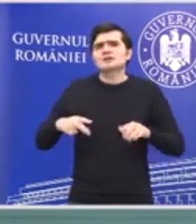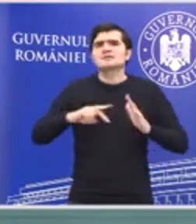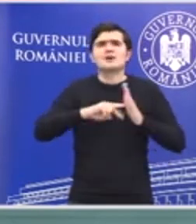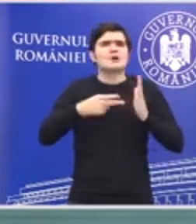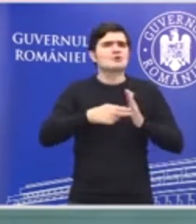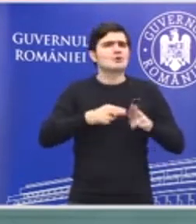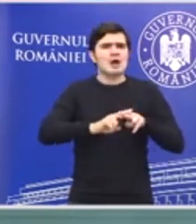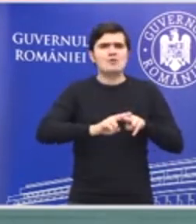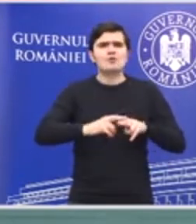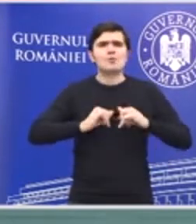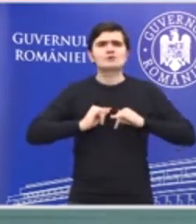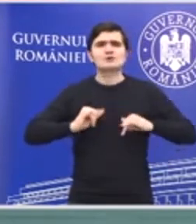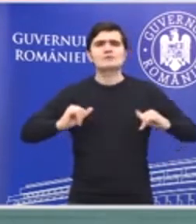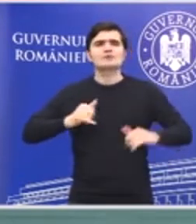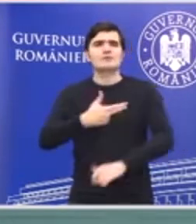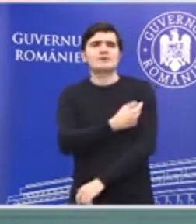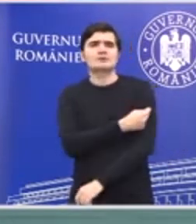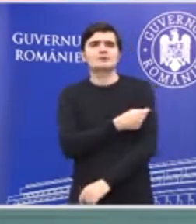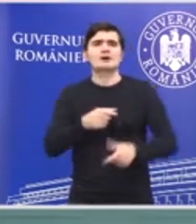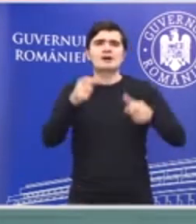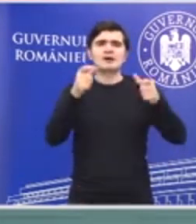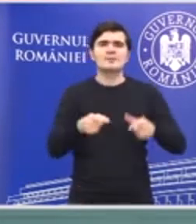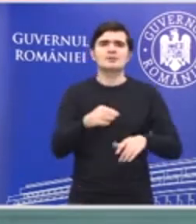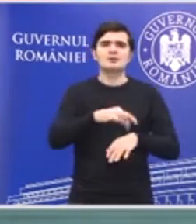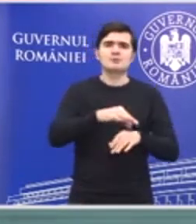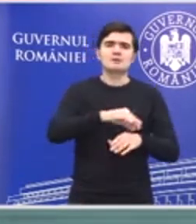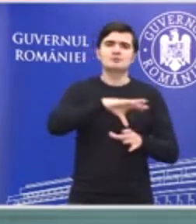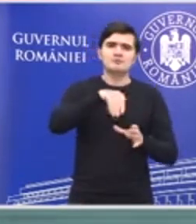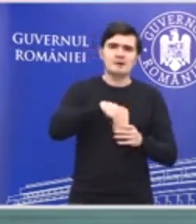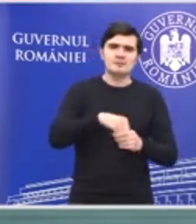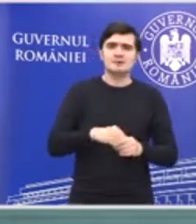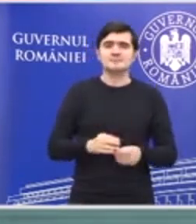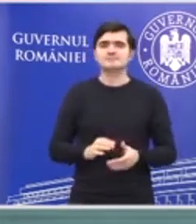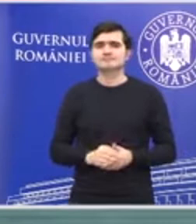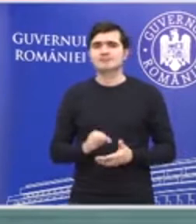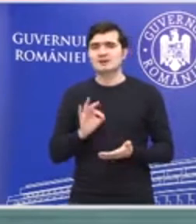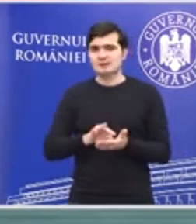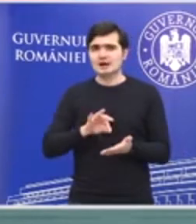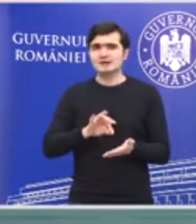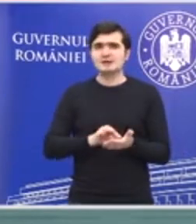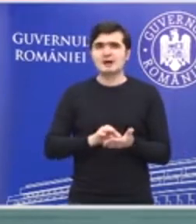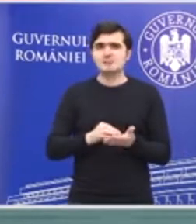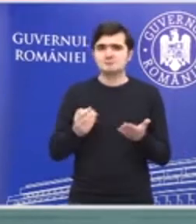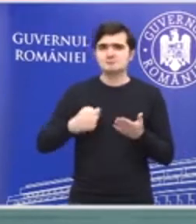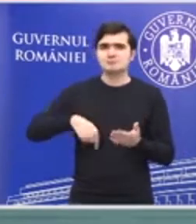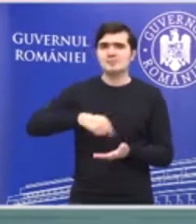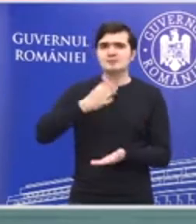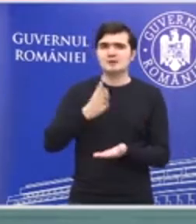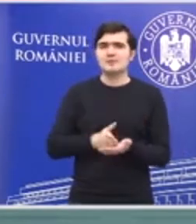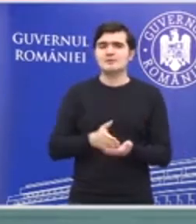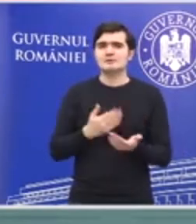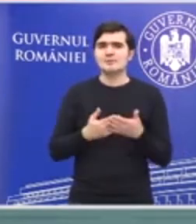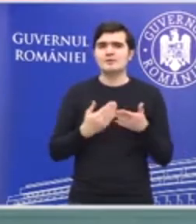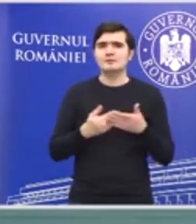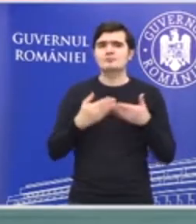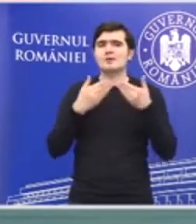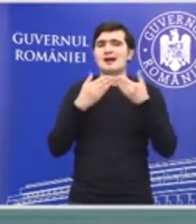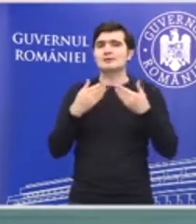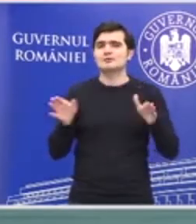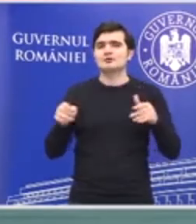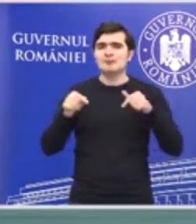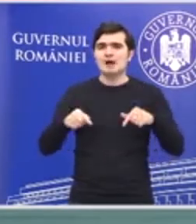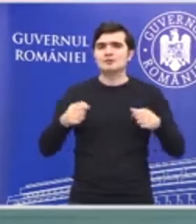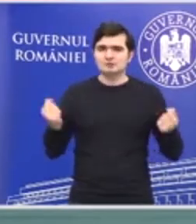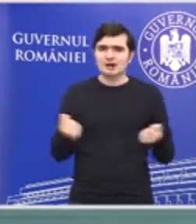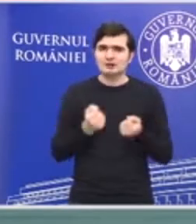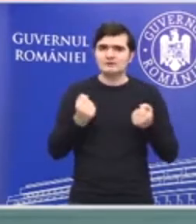desfășura vaccinarea în cabinetele medicilor de familie. Data pe care noi am stabilit-o pentru demararea acestui